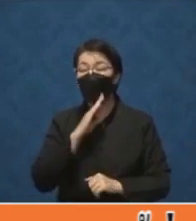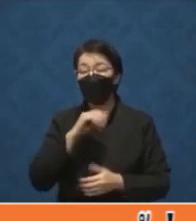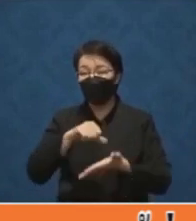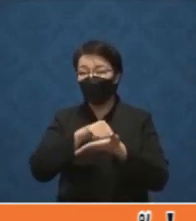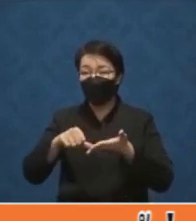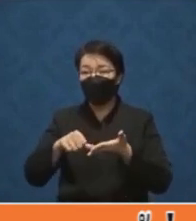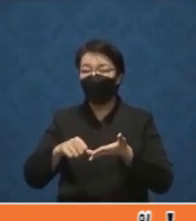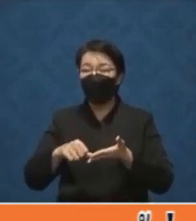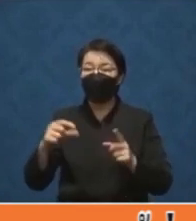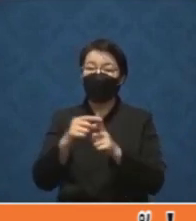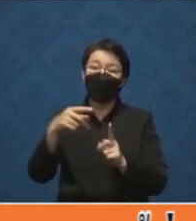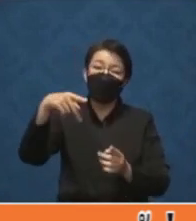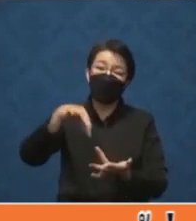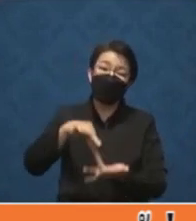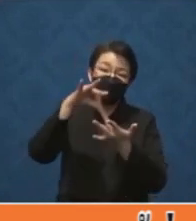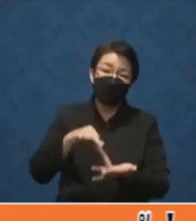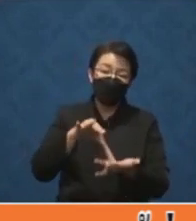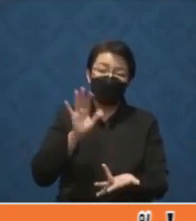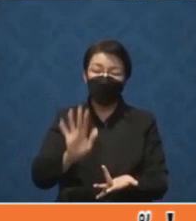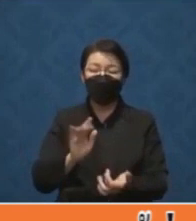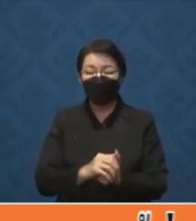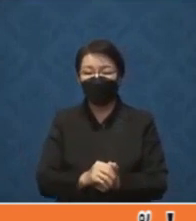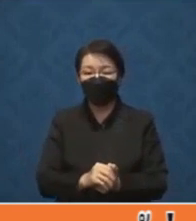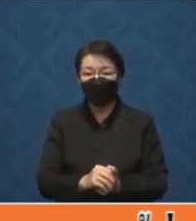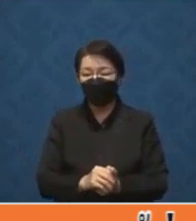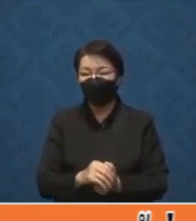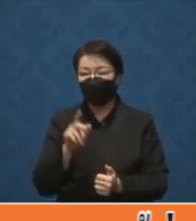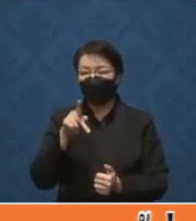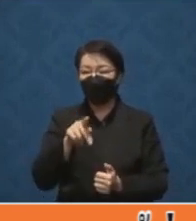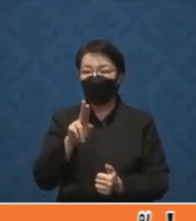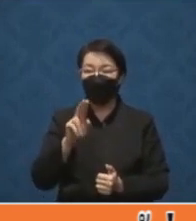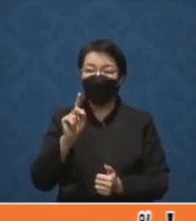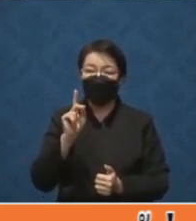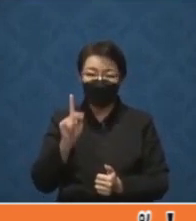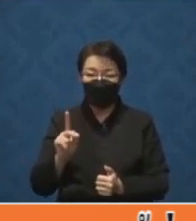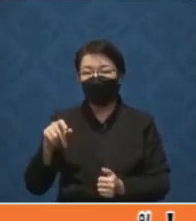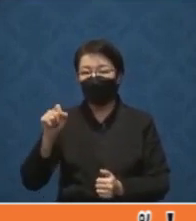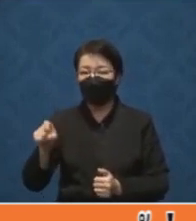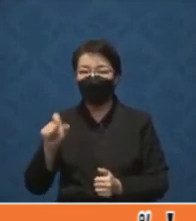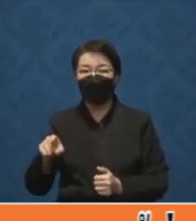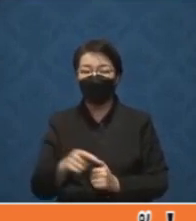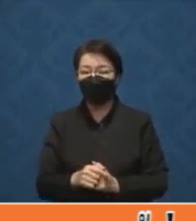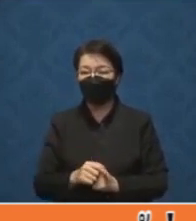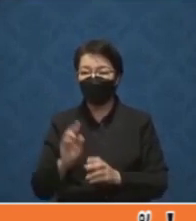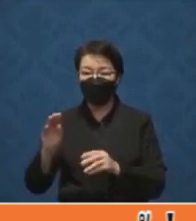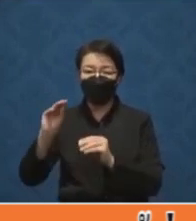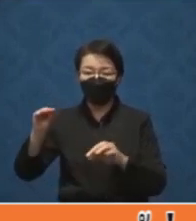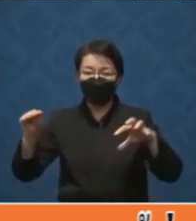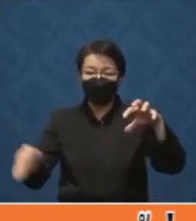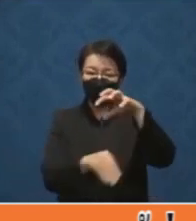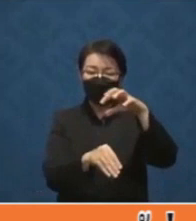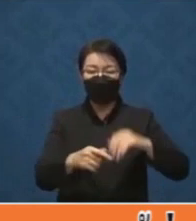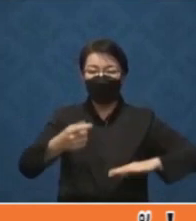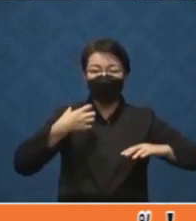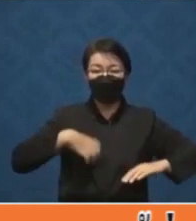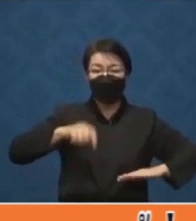ข้อกำหนดประกาศคำสั่งหรือการกระทำใดๆภายใต้ประกาศสถานการณ์ฉุกเฉินนั้นไม่ให้อยู่ในอำนา